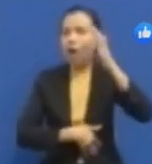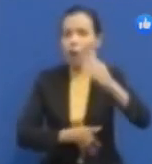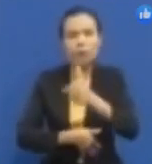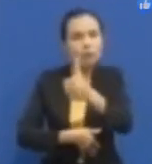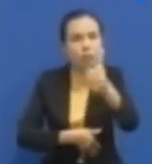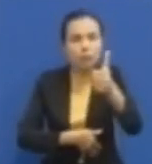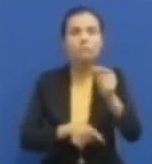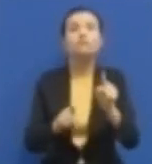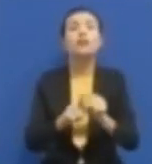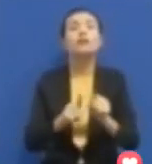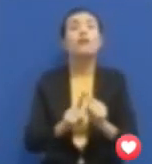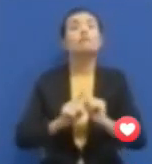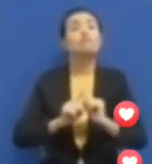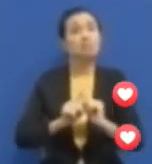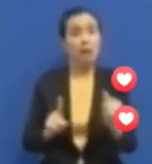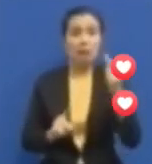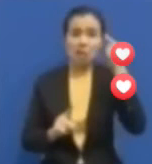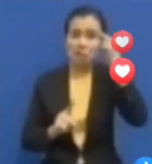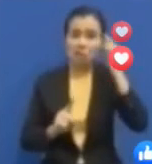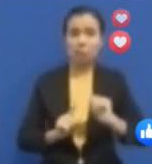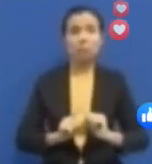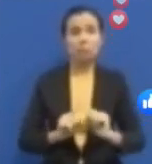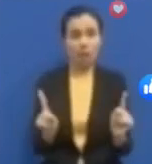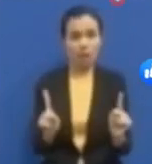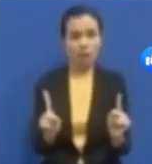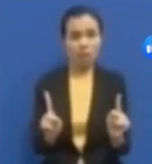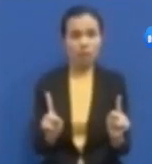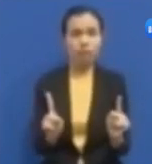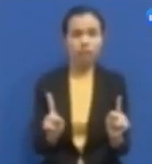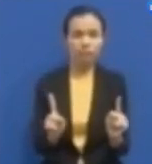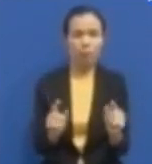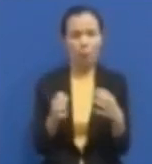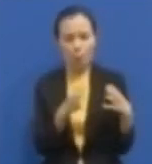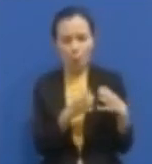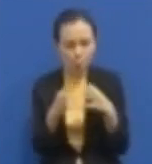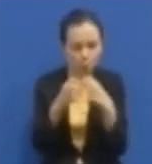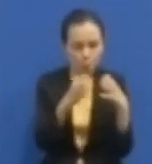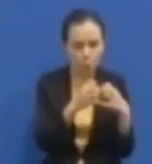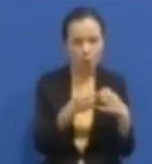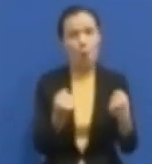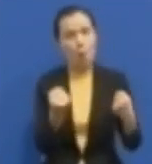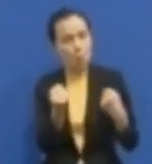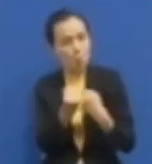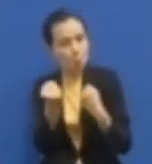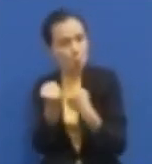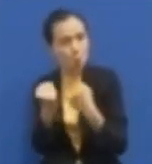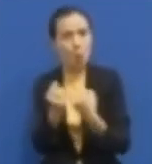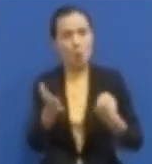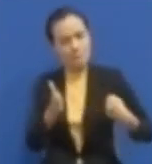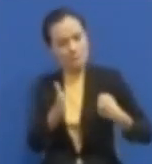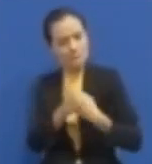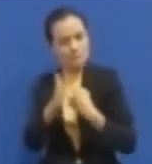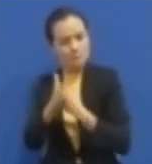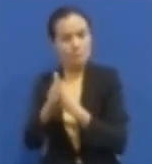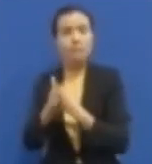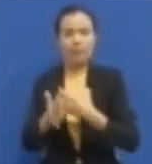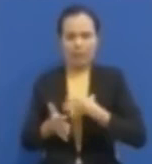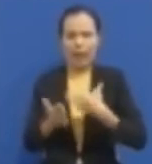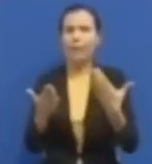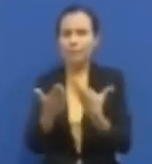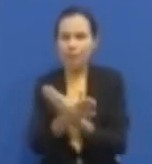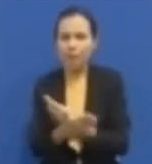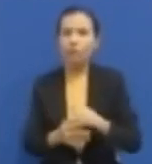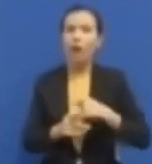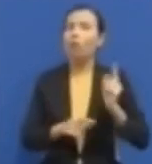กันแต่ในทางกลับกันถ้าไม่เป็นแบบนี้เราก็จะเห็นความวุ่นวายและการต่อสู้ของคนที่พยายามจะเปลี่ยนแปลงกับคนที่ไม่เปลี่ยนแปล